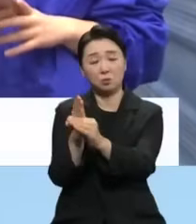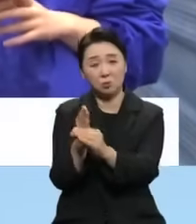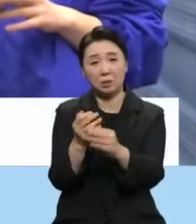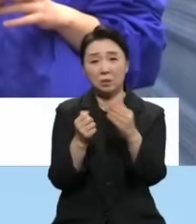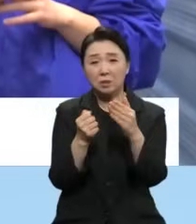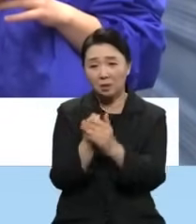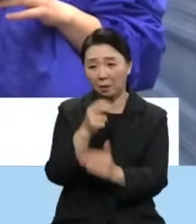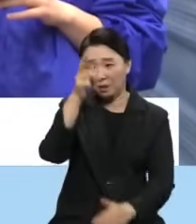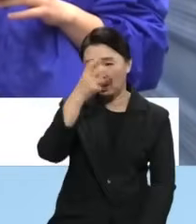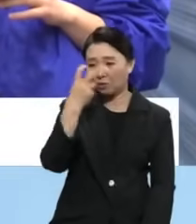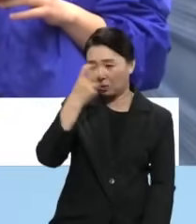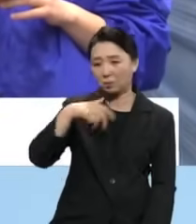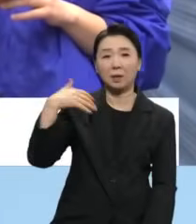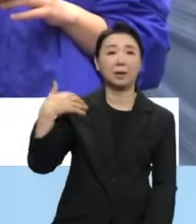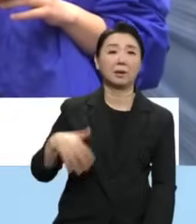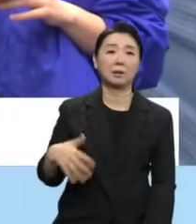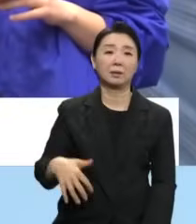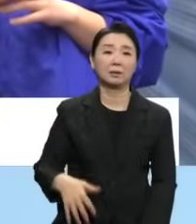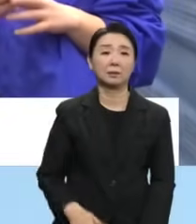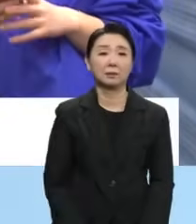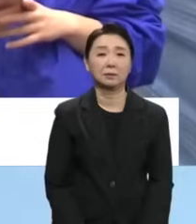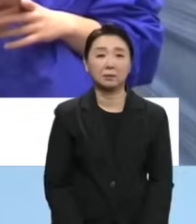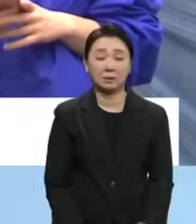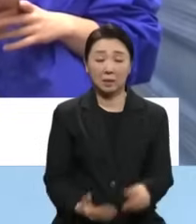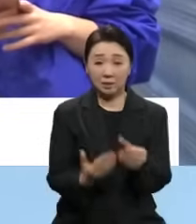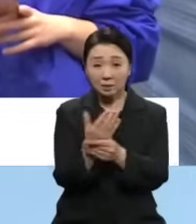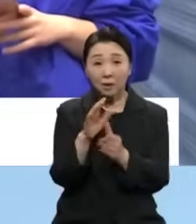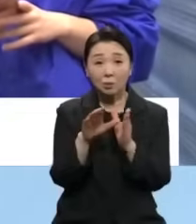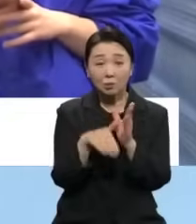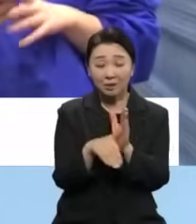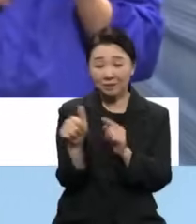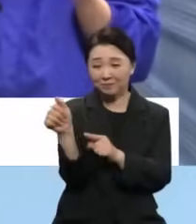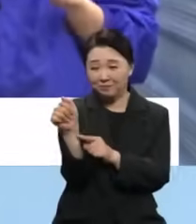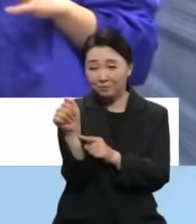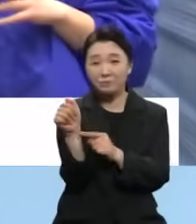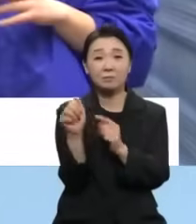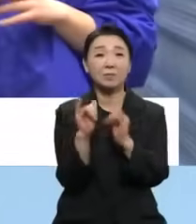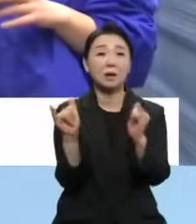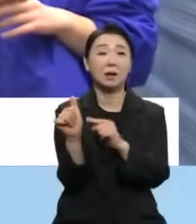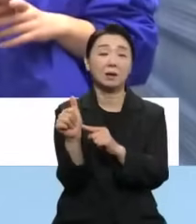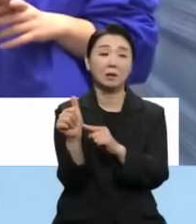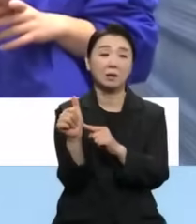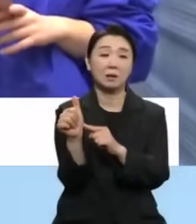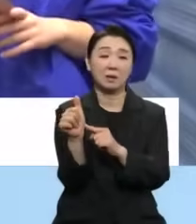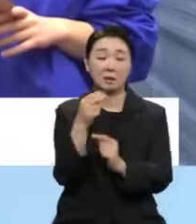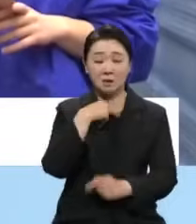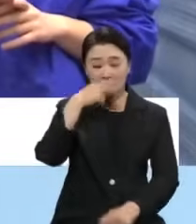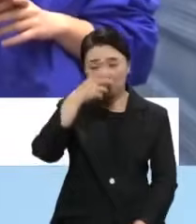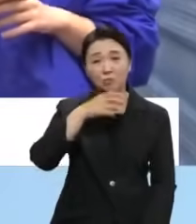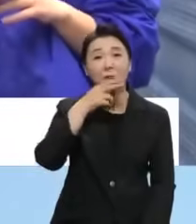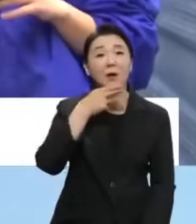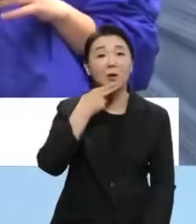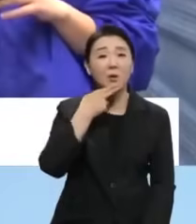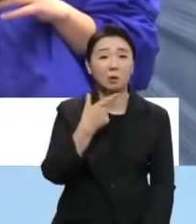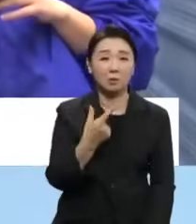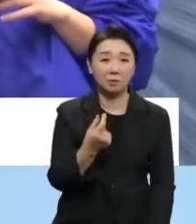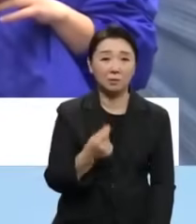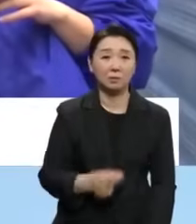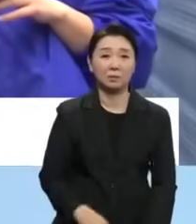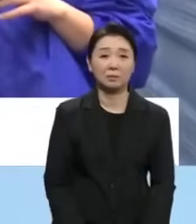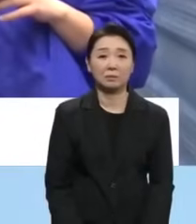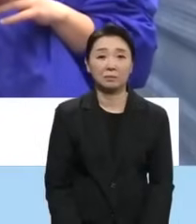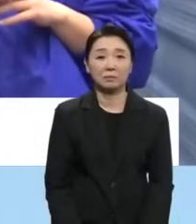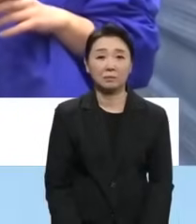된 경찰 조사 아직 이루어지지 않았습니다. 사고 당시 가해 차량 운전자는 술을 마시진 않은 상태인 걸로